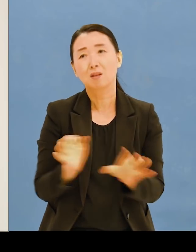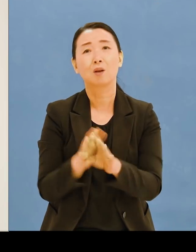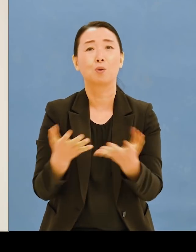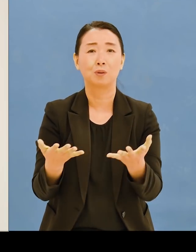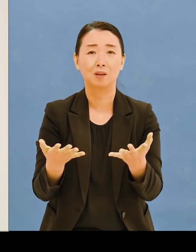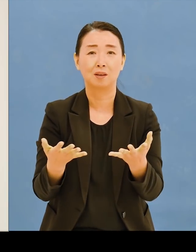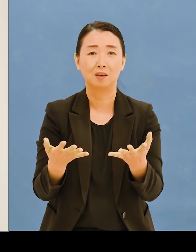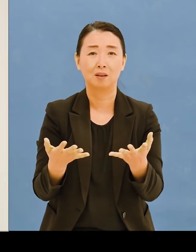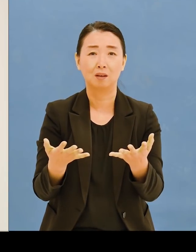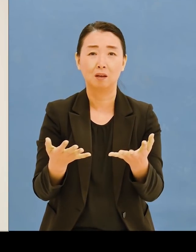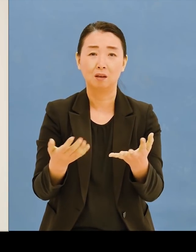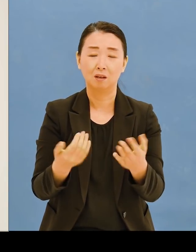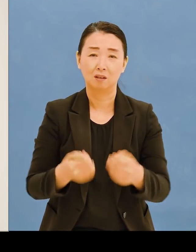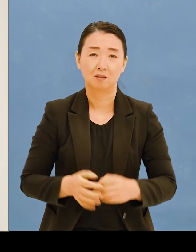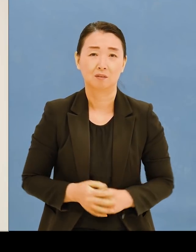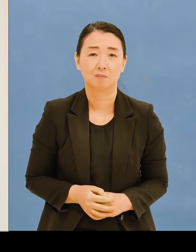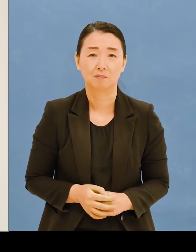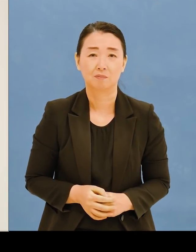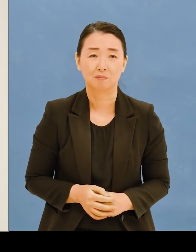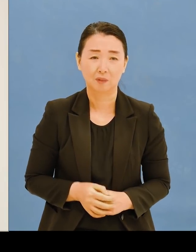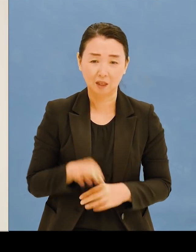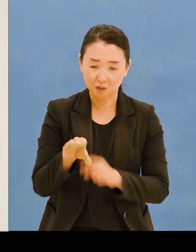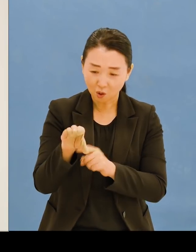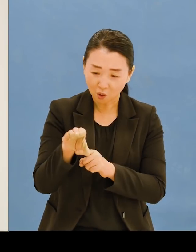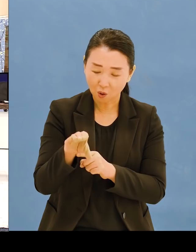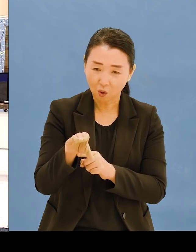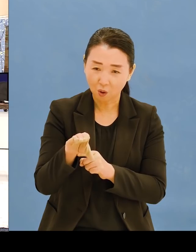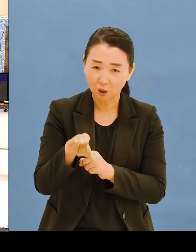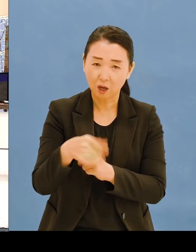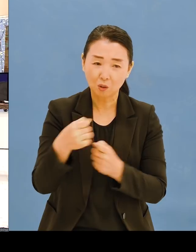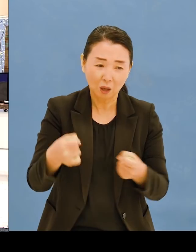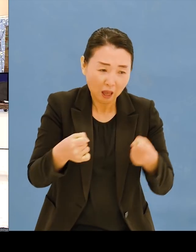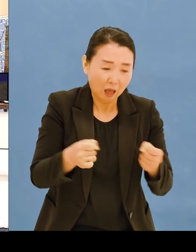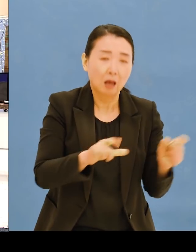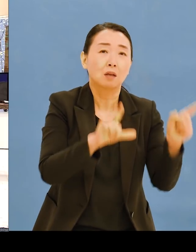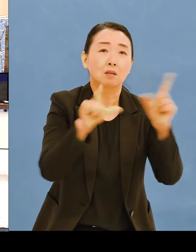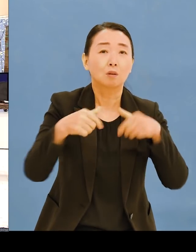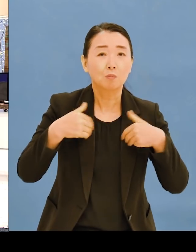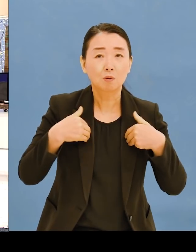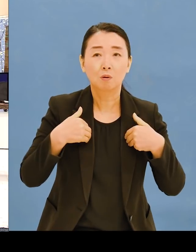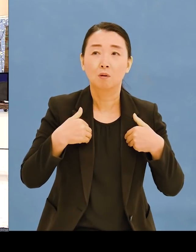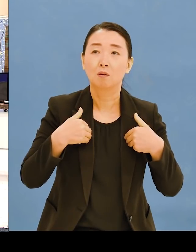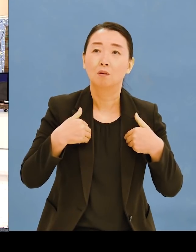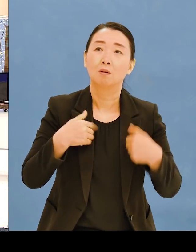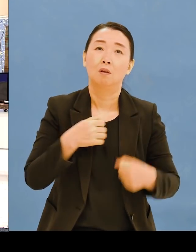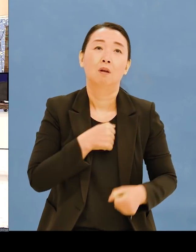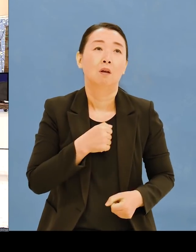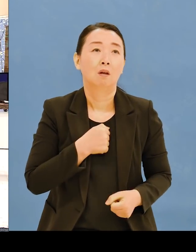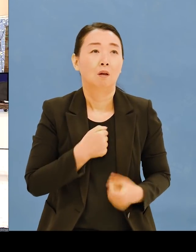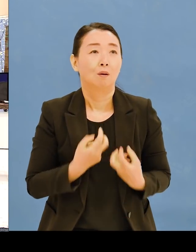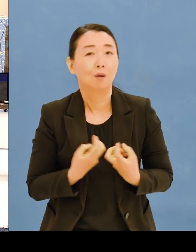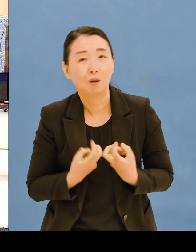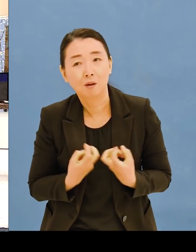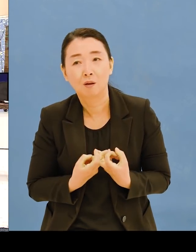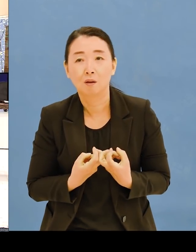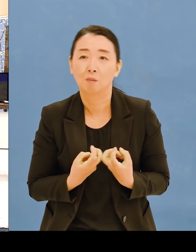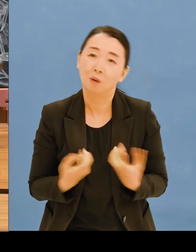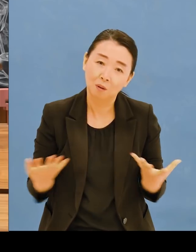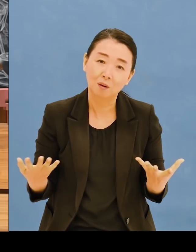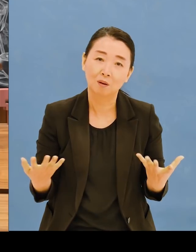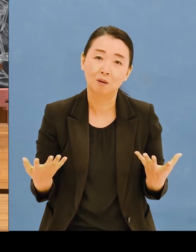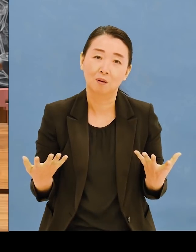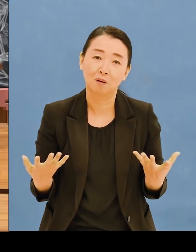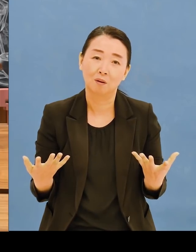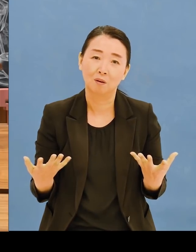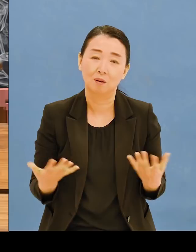생긴 거잖아요. 그리고 내가 지금 처음 이제 이 차를 가지고서는 이제 살아야 되는데 정말 막막해서 이리저리 막 뛰어보는데 방법이 없는